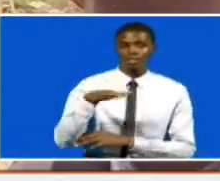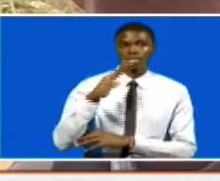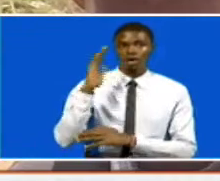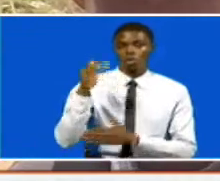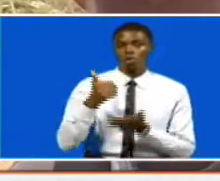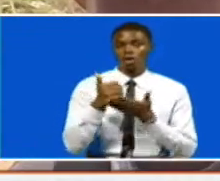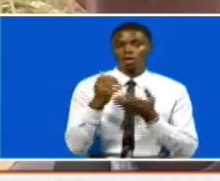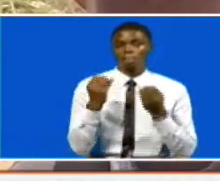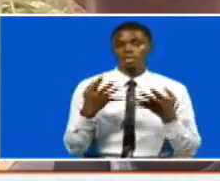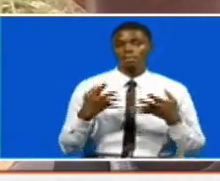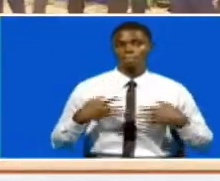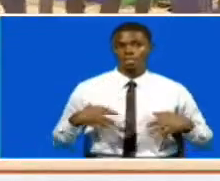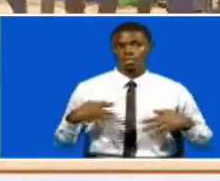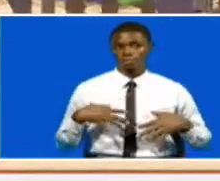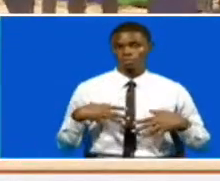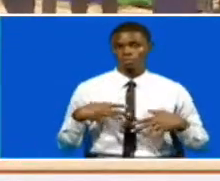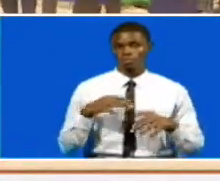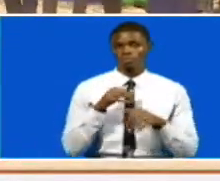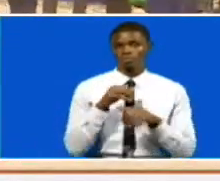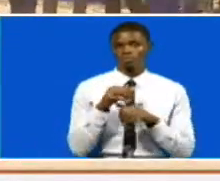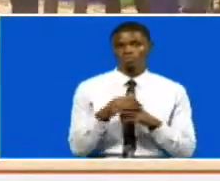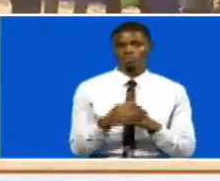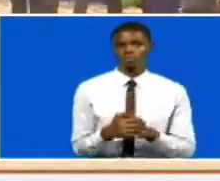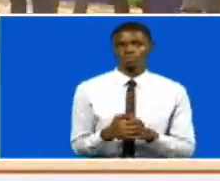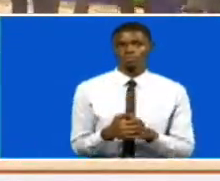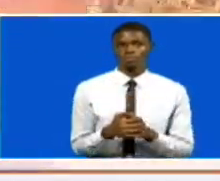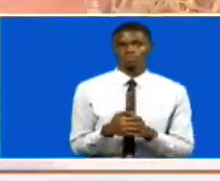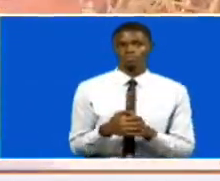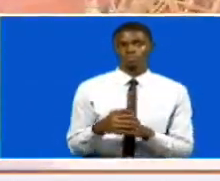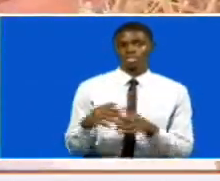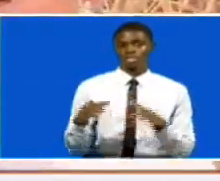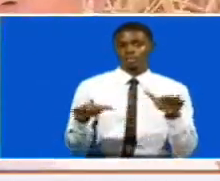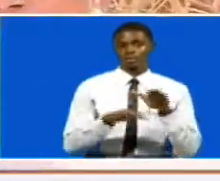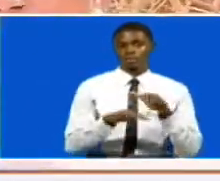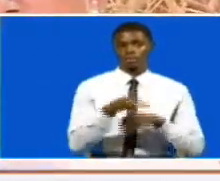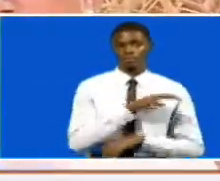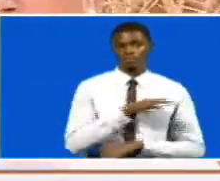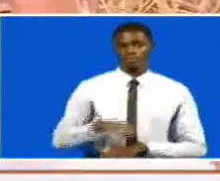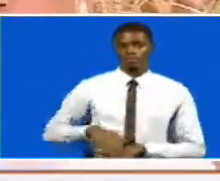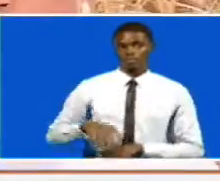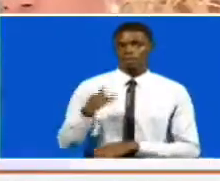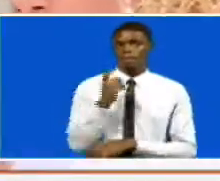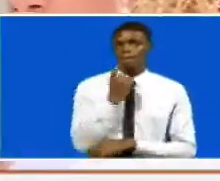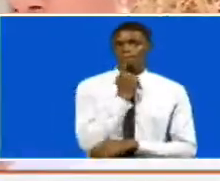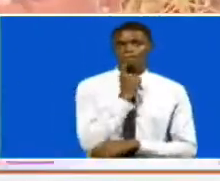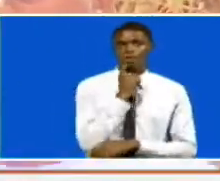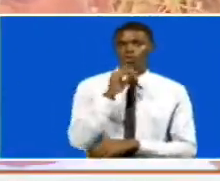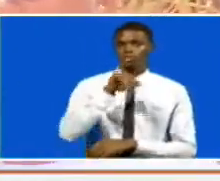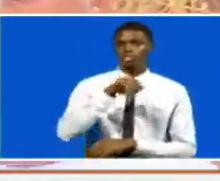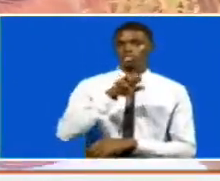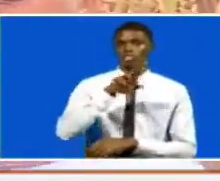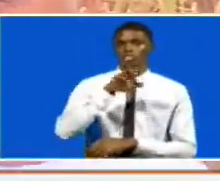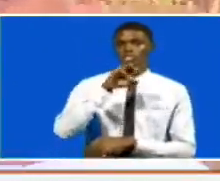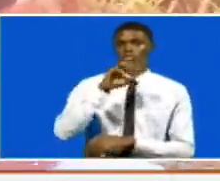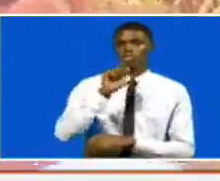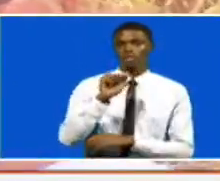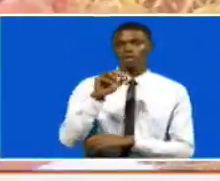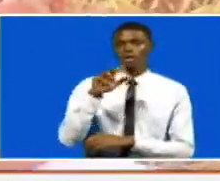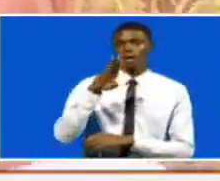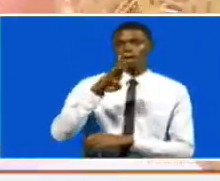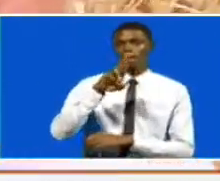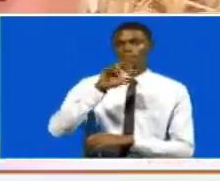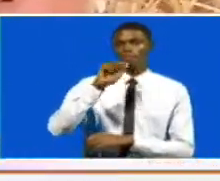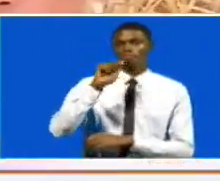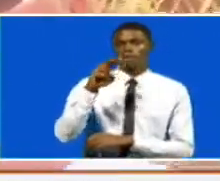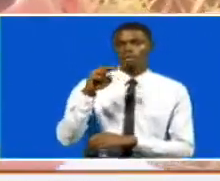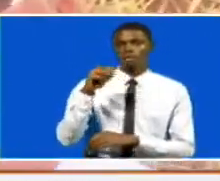itasaidia watu wengi sana kwa mambo ya. Kwa mjibu wa naibu kamishna wa Pokoti ya Kati Jeremiah Tumo, Brian alijitolea kwa udi